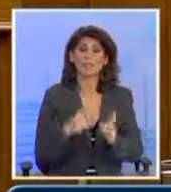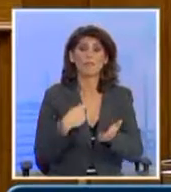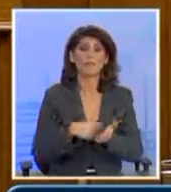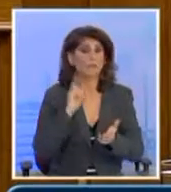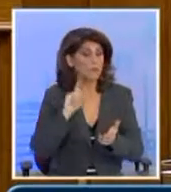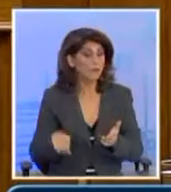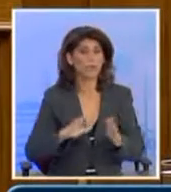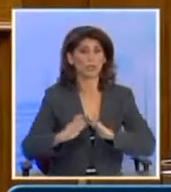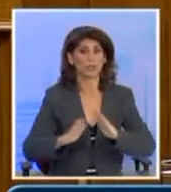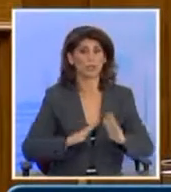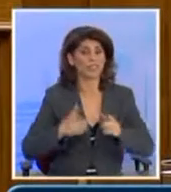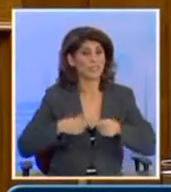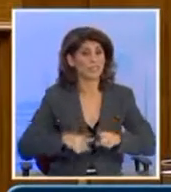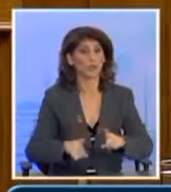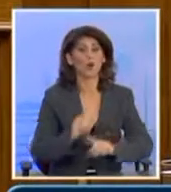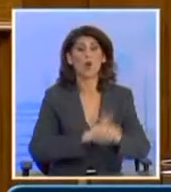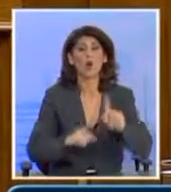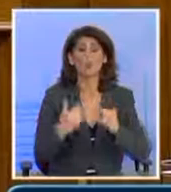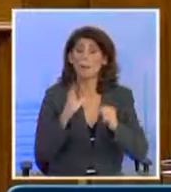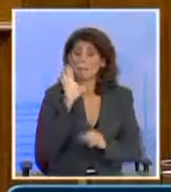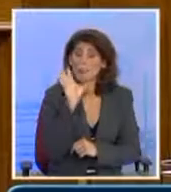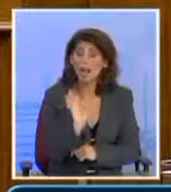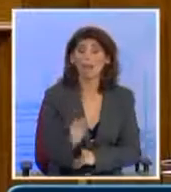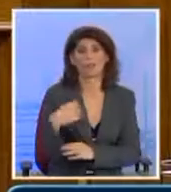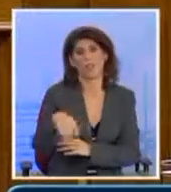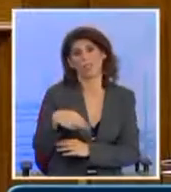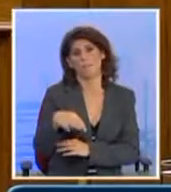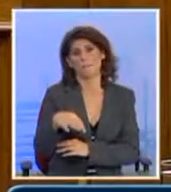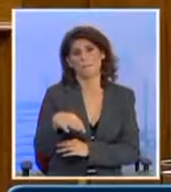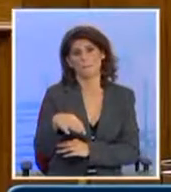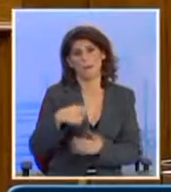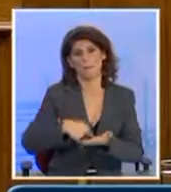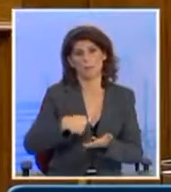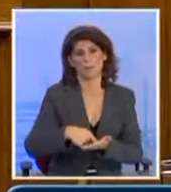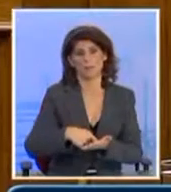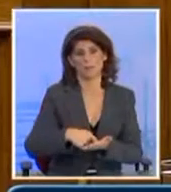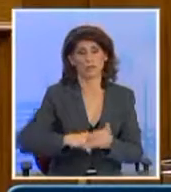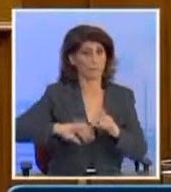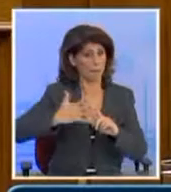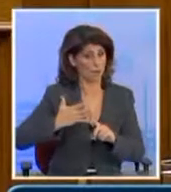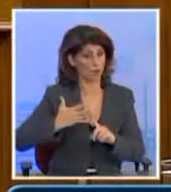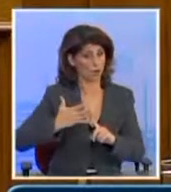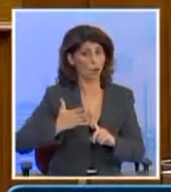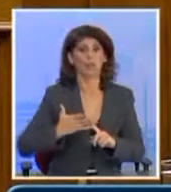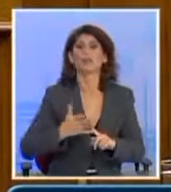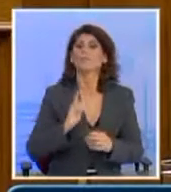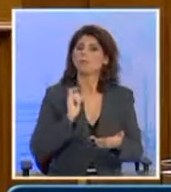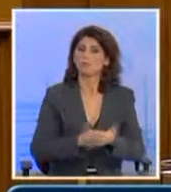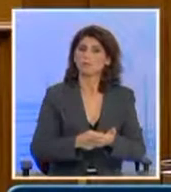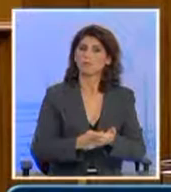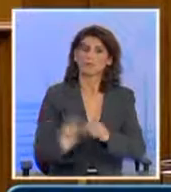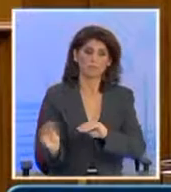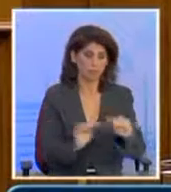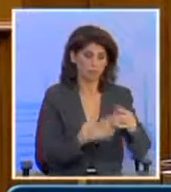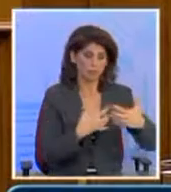φοροδιαφυγής, προστατεύοντας ταυτόχρονα όσους βρίσκονται σε πραγματική αδυναμία πληρωμής. Πέμπτον, η προμήθεια και εγκατάσταση